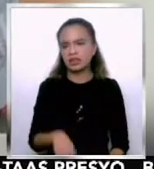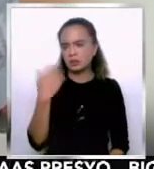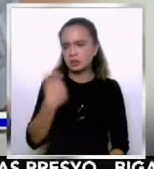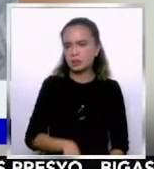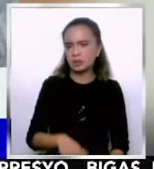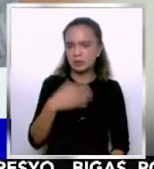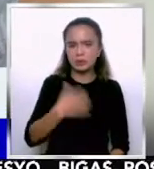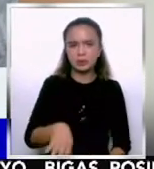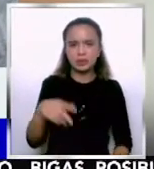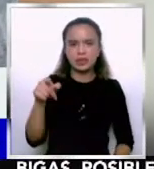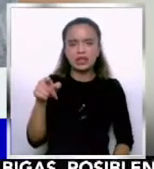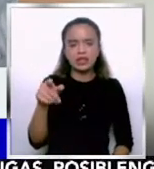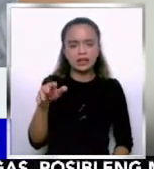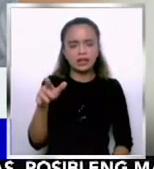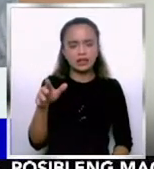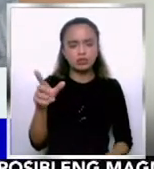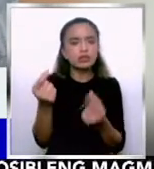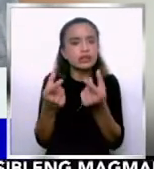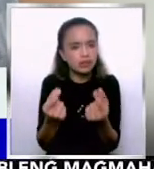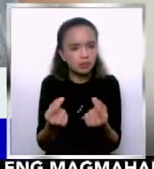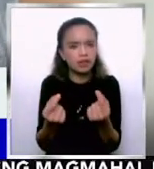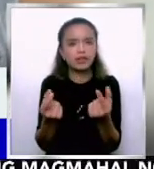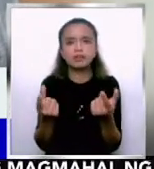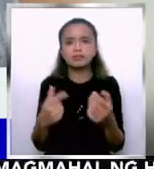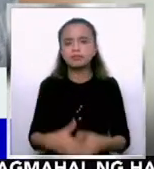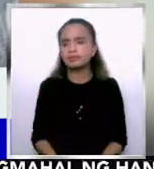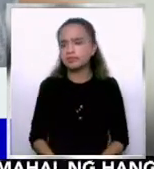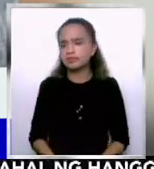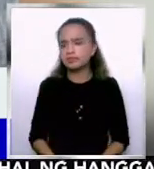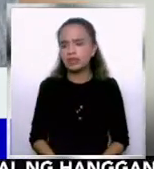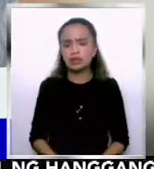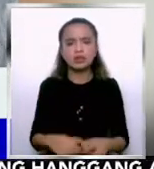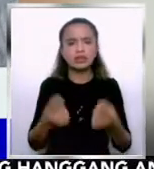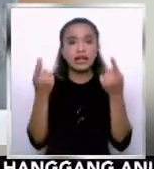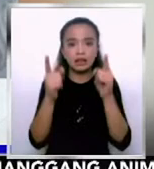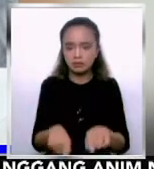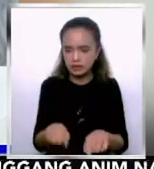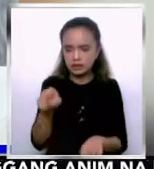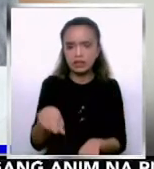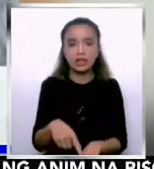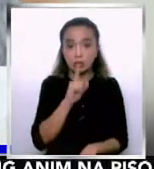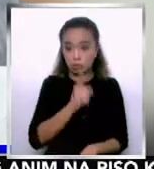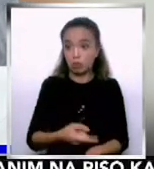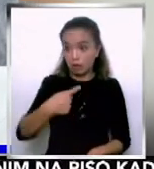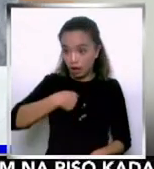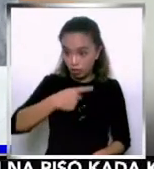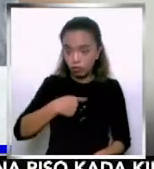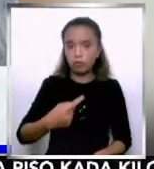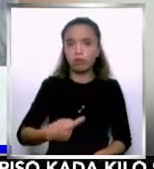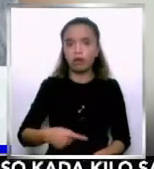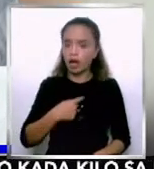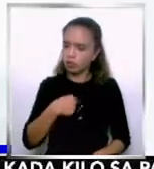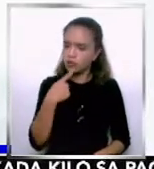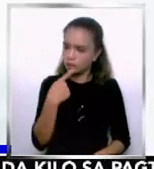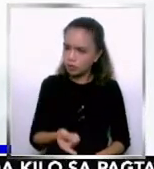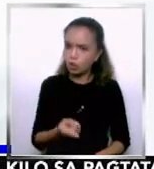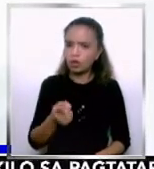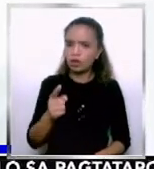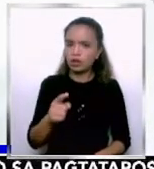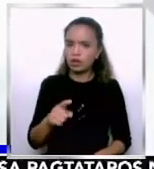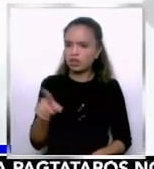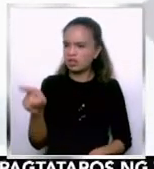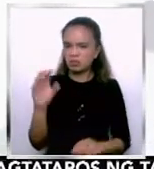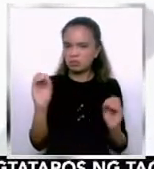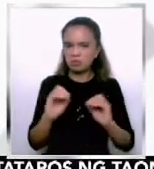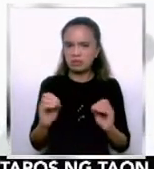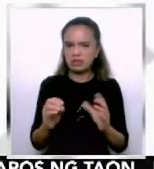kanyang ginawang insidente na yan, sir. Actually, ako mismo sinasabi ko na wala siyang puso. Tumaging